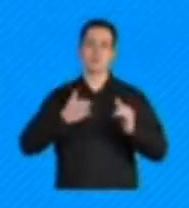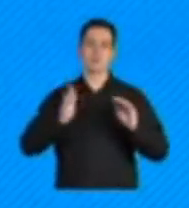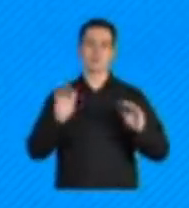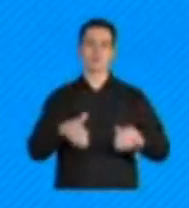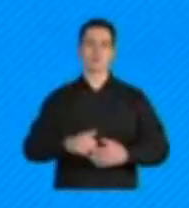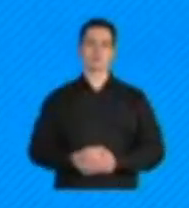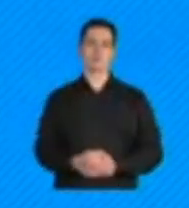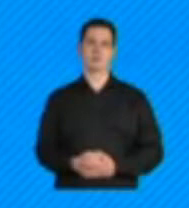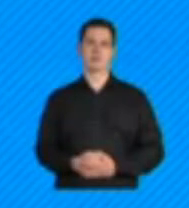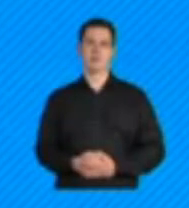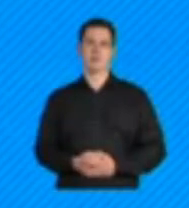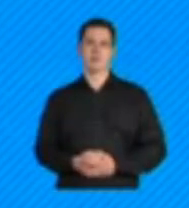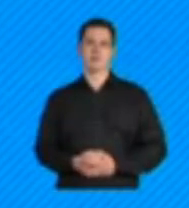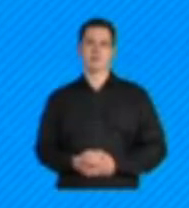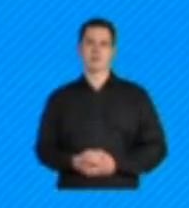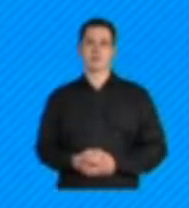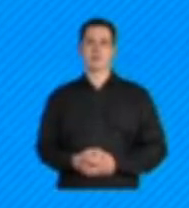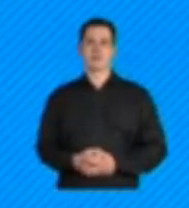osób.